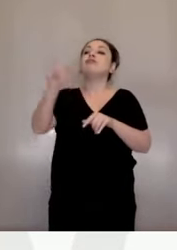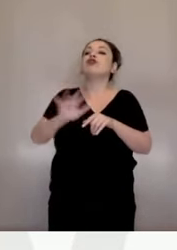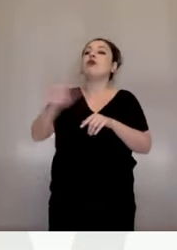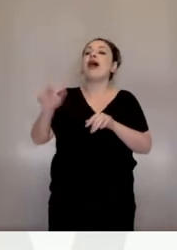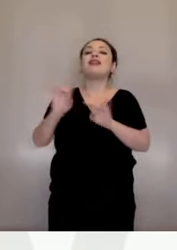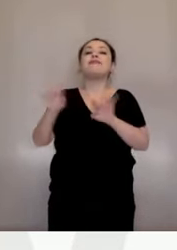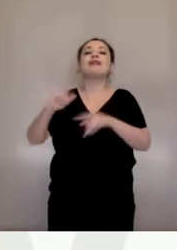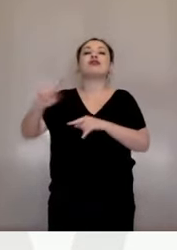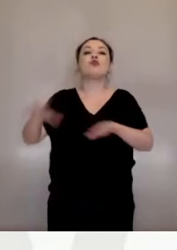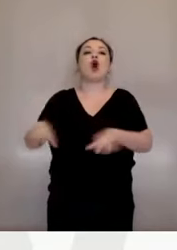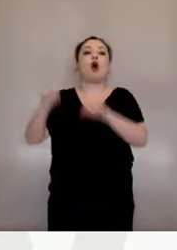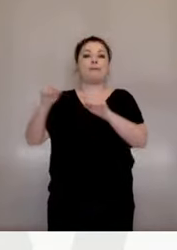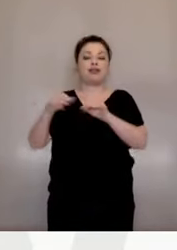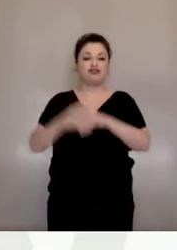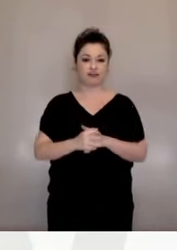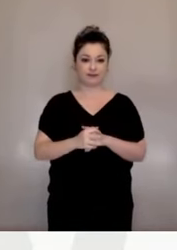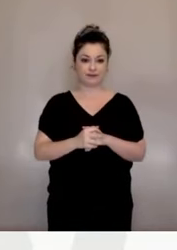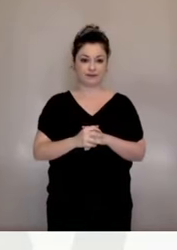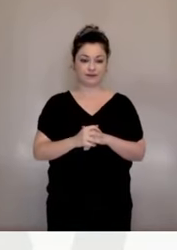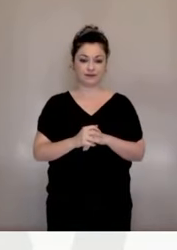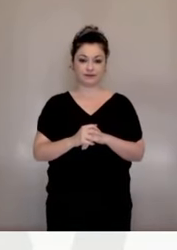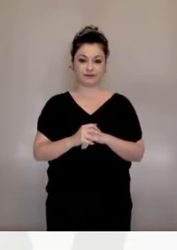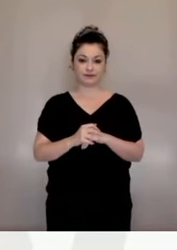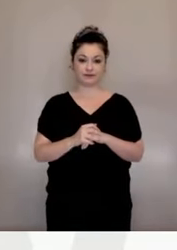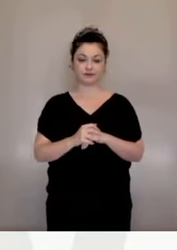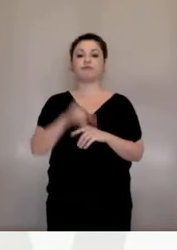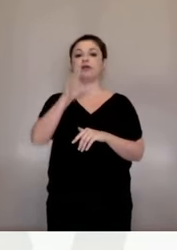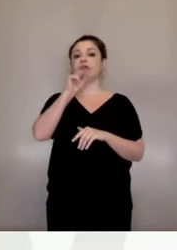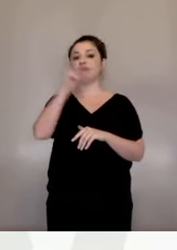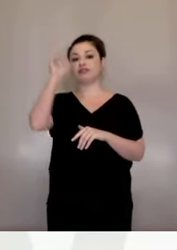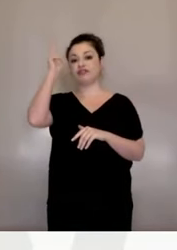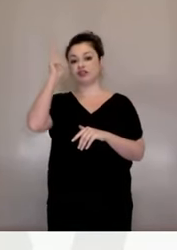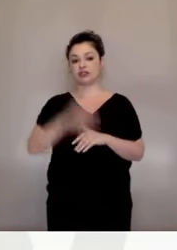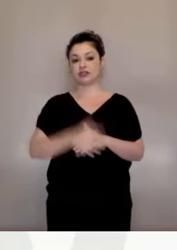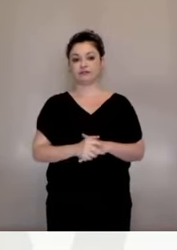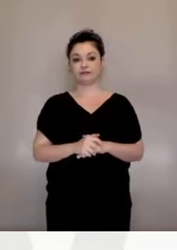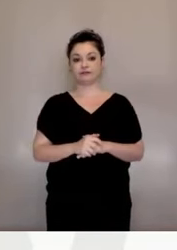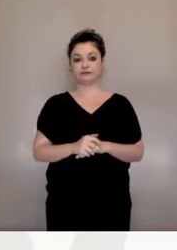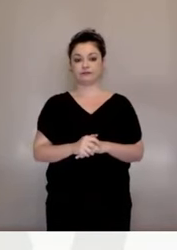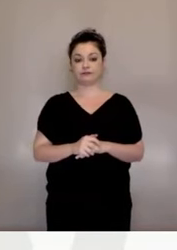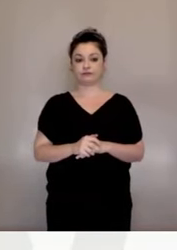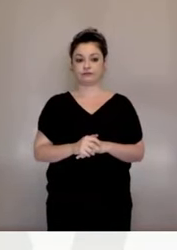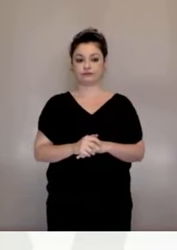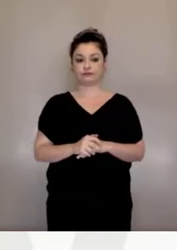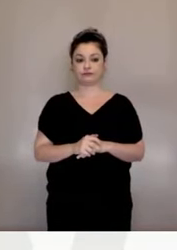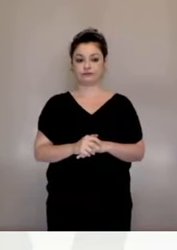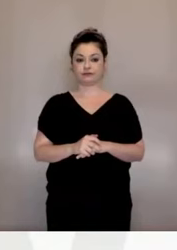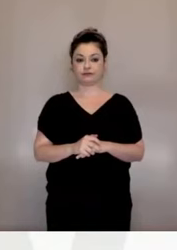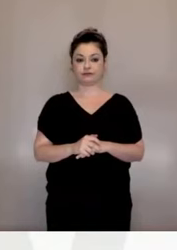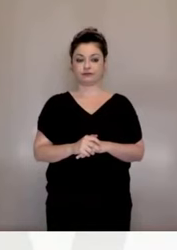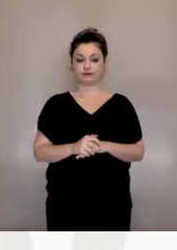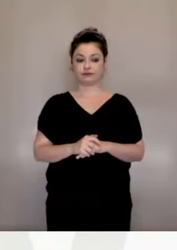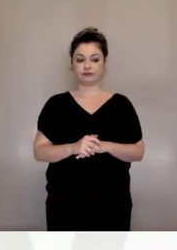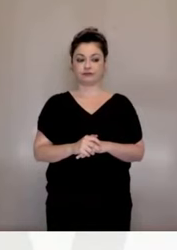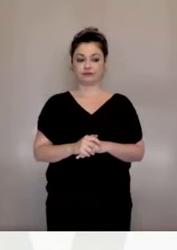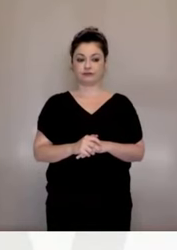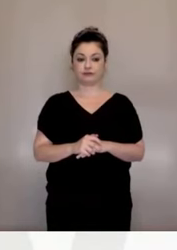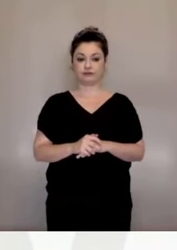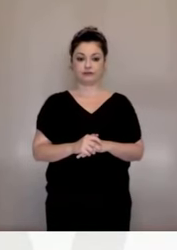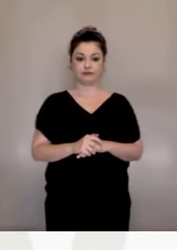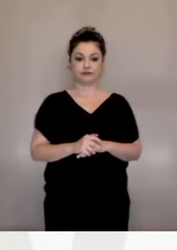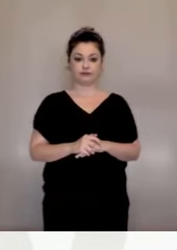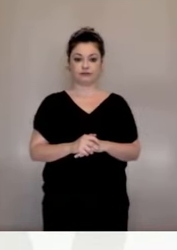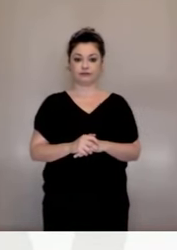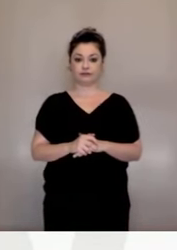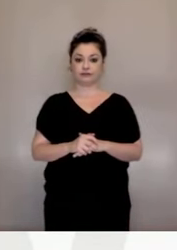Dans ce cadre général, se situe certaines questions qui me plaît de soumettre l'attenzione del professor